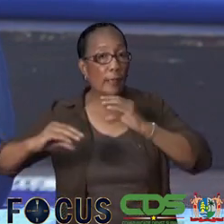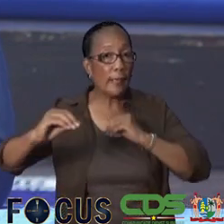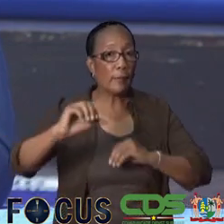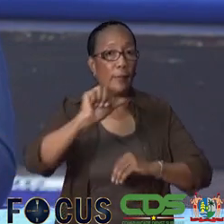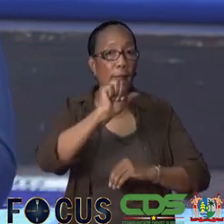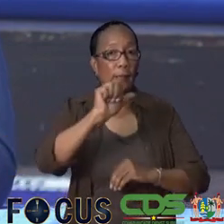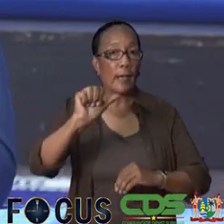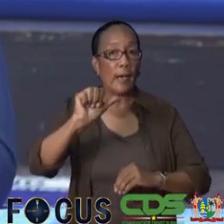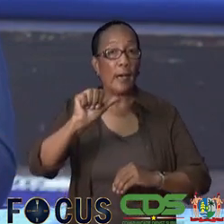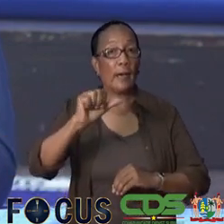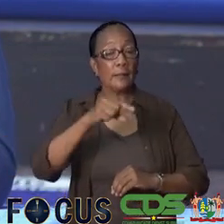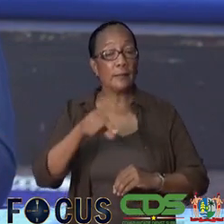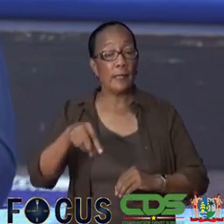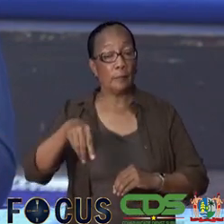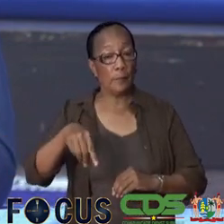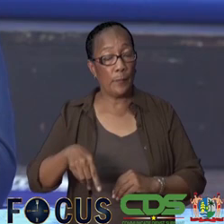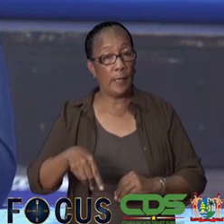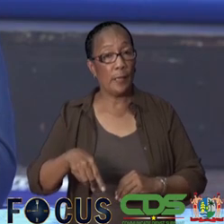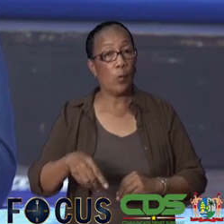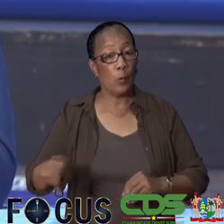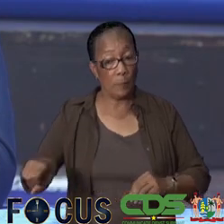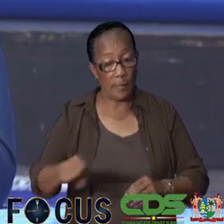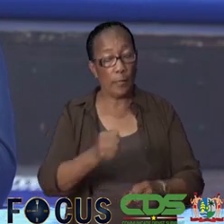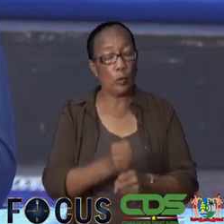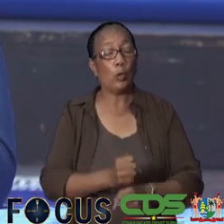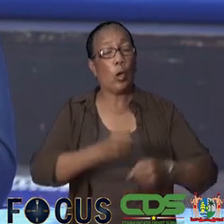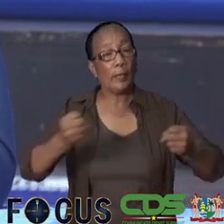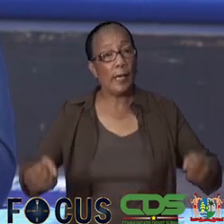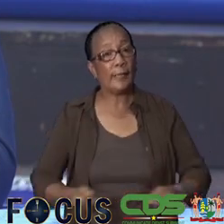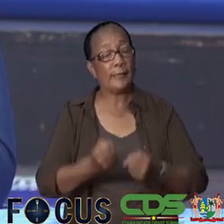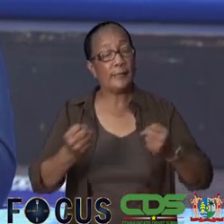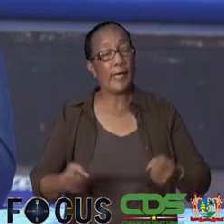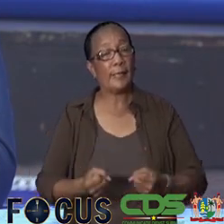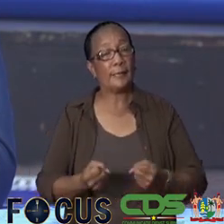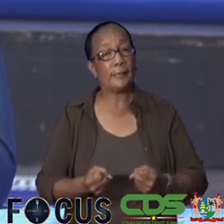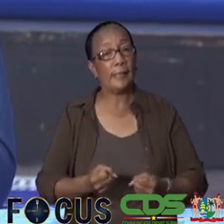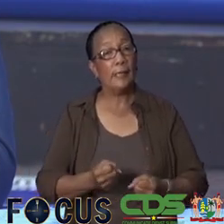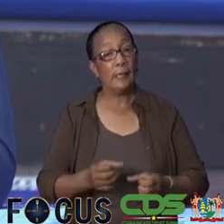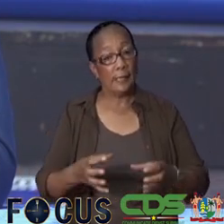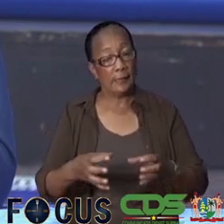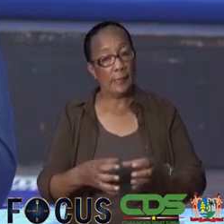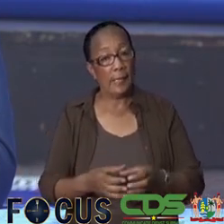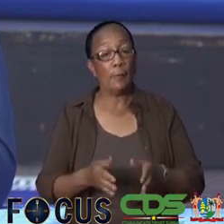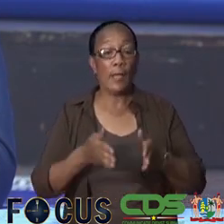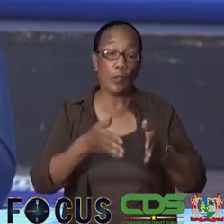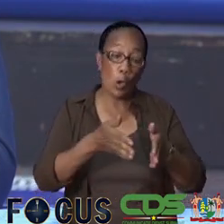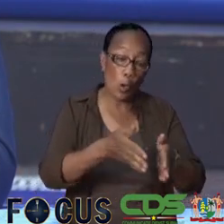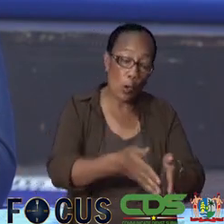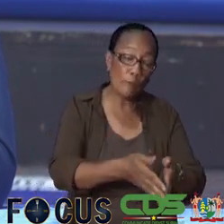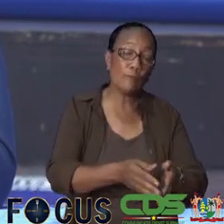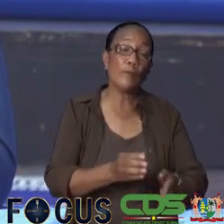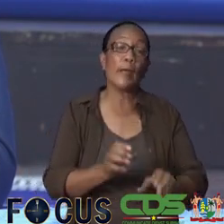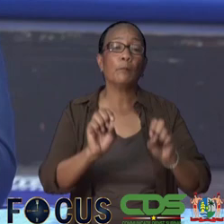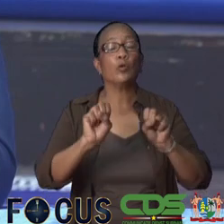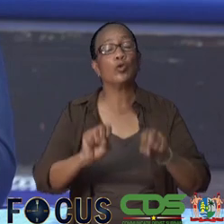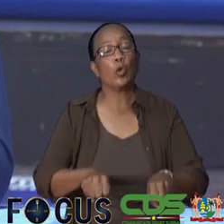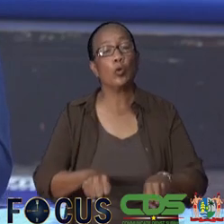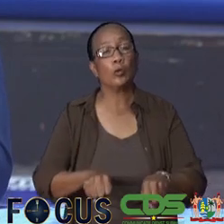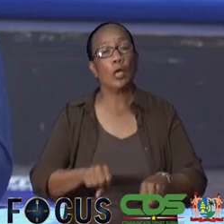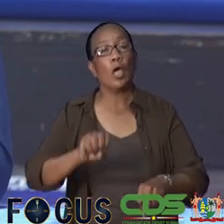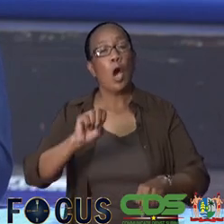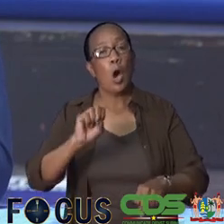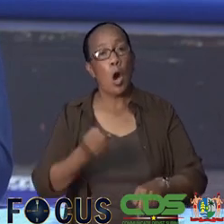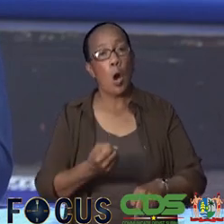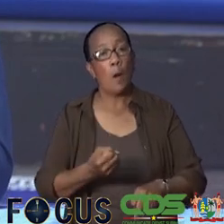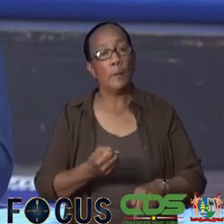die ook nauw betrokken zal zijn bij de organisatie en een deel heeft bij de uitvaart, besloten om de